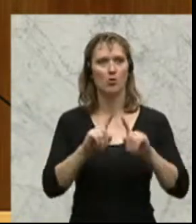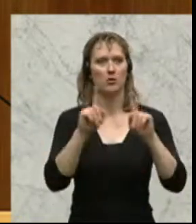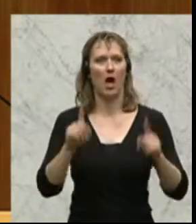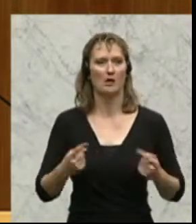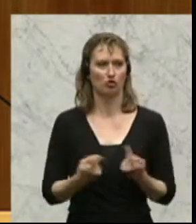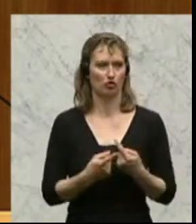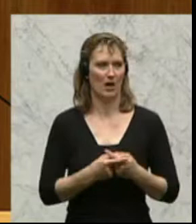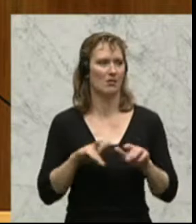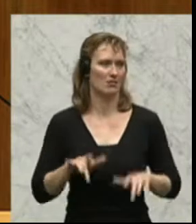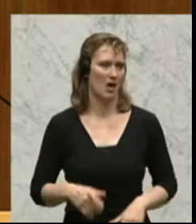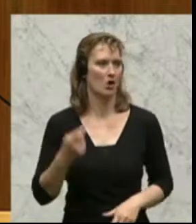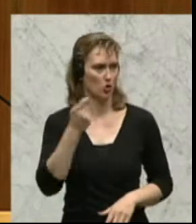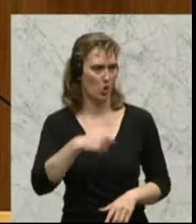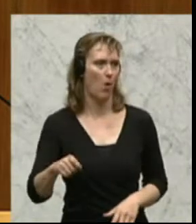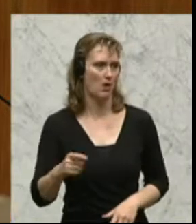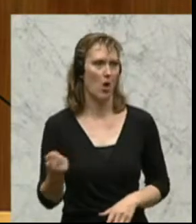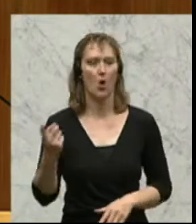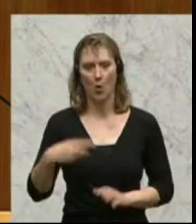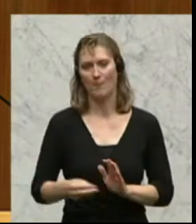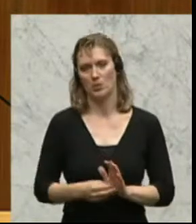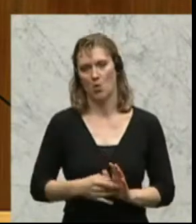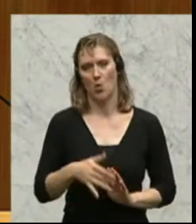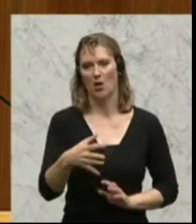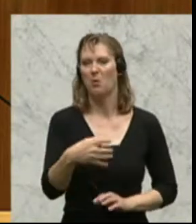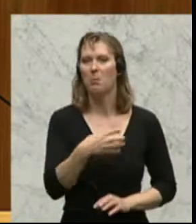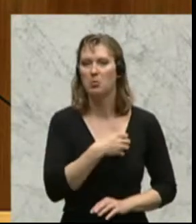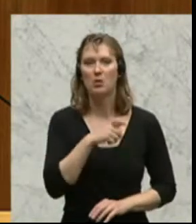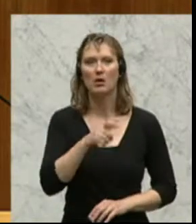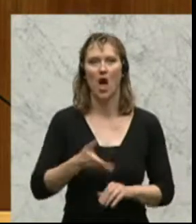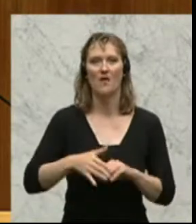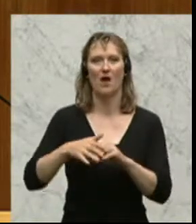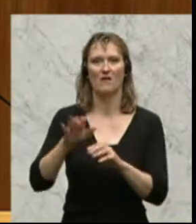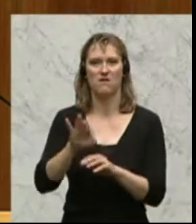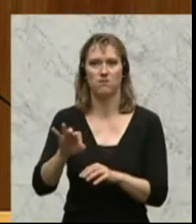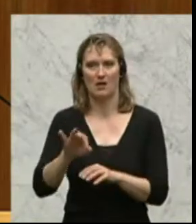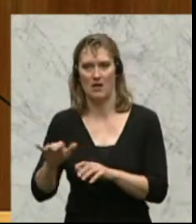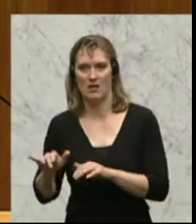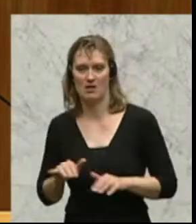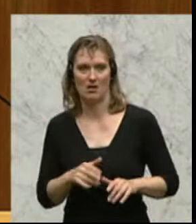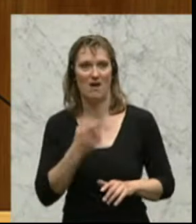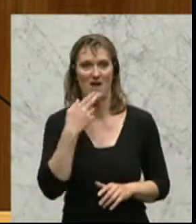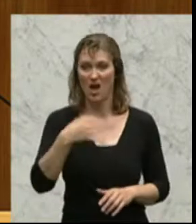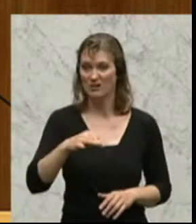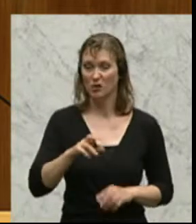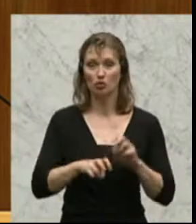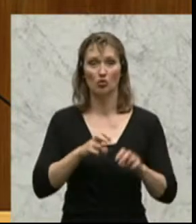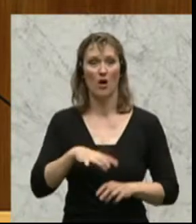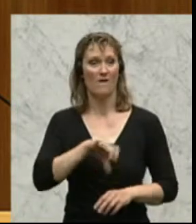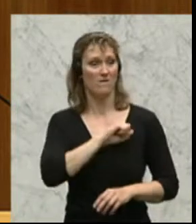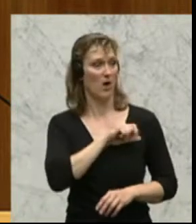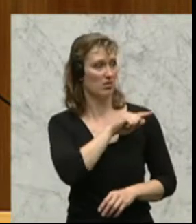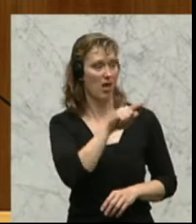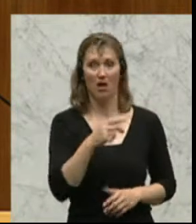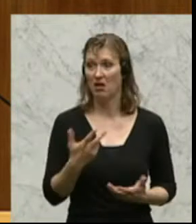jedenfalls vorprogrammiert. Die Bürger werden kriminalisiert, und die Einzigen, die mit diesem Steuervorschlag der SPÖ eine Freude haben können, sind